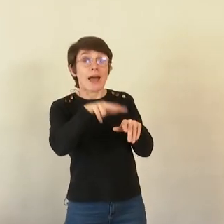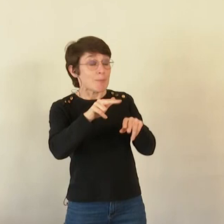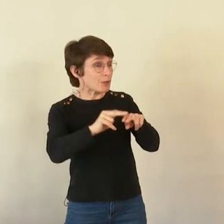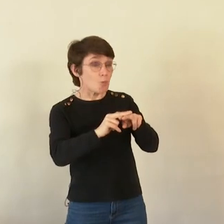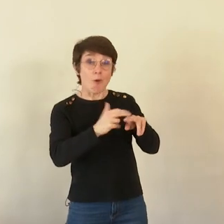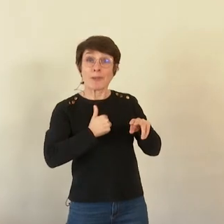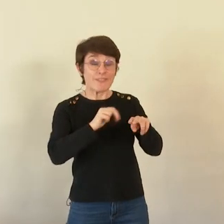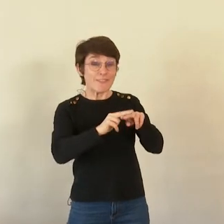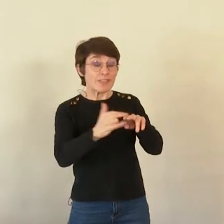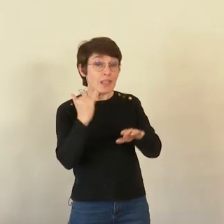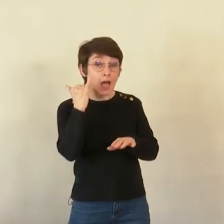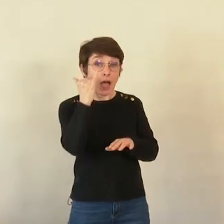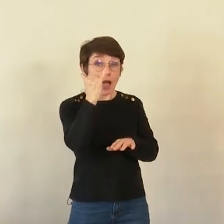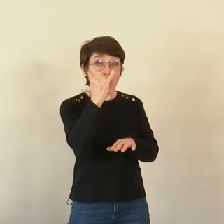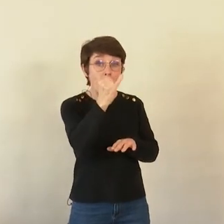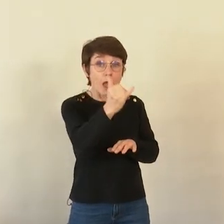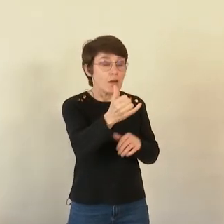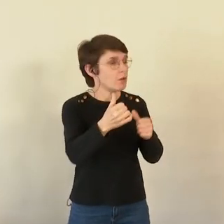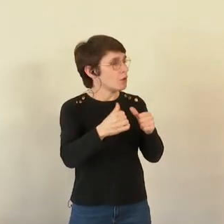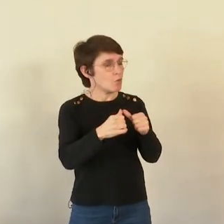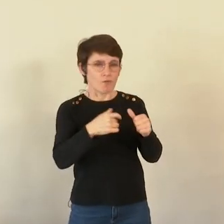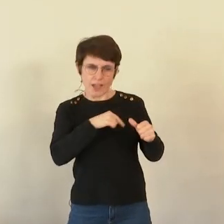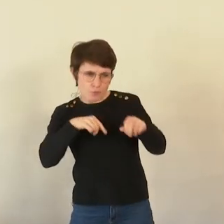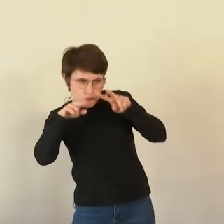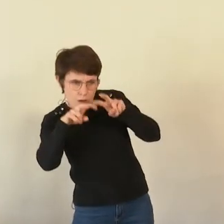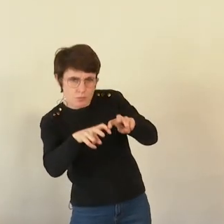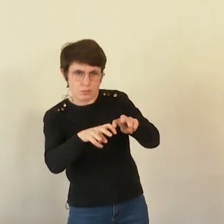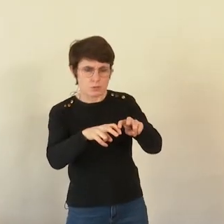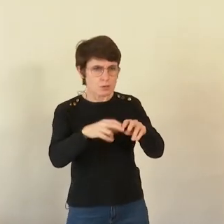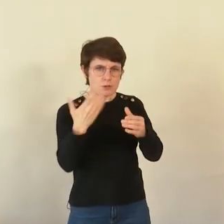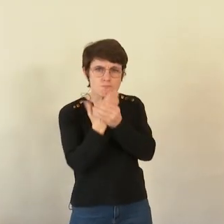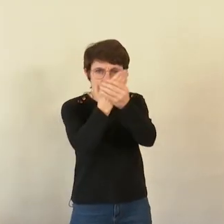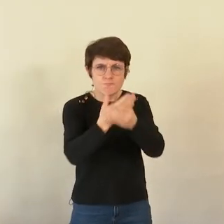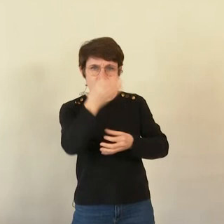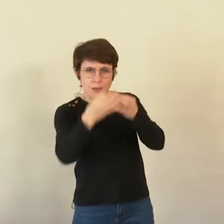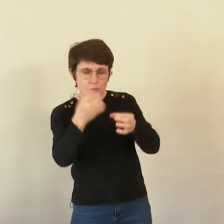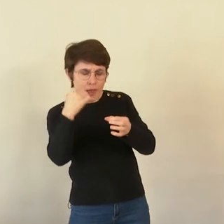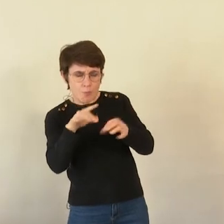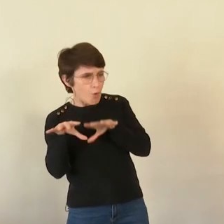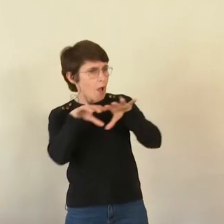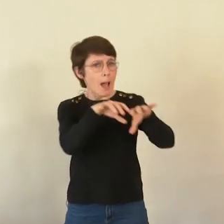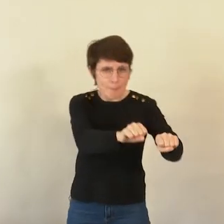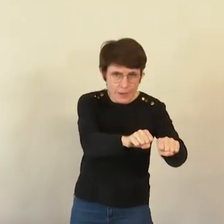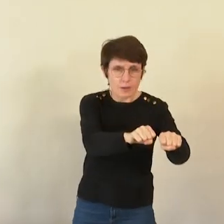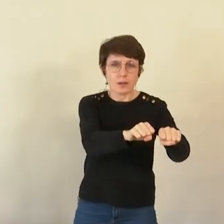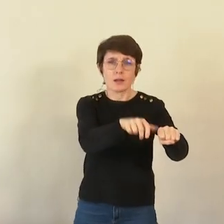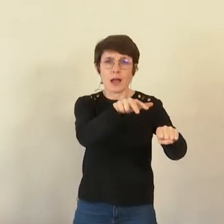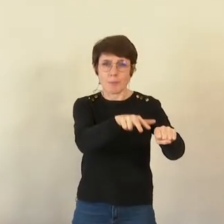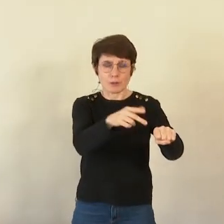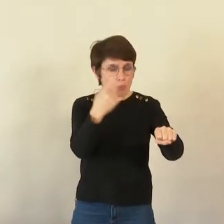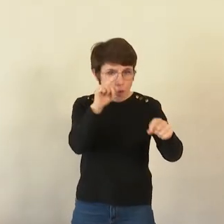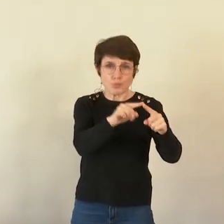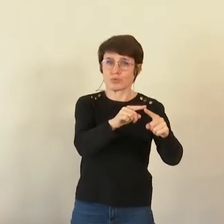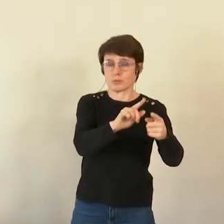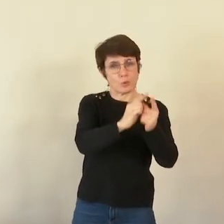privé louable la ville puisse engager des études techniques et procédures juridiques pour expérimenter le pouvoir de réquisition à des fins sociales